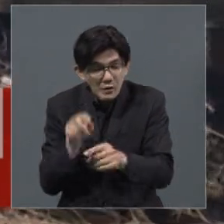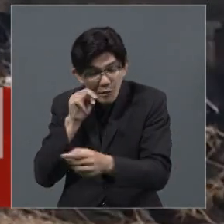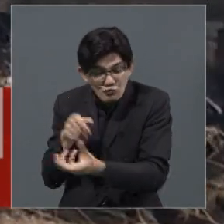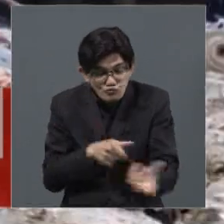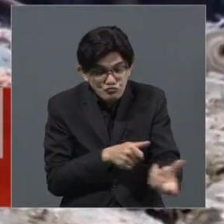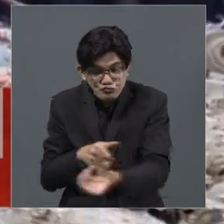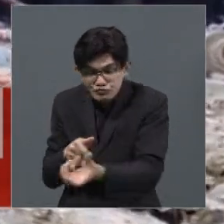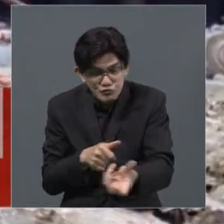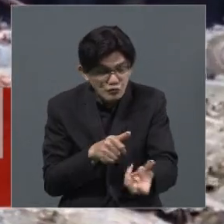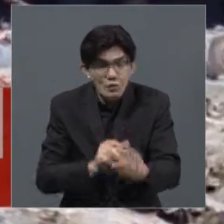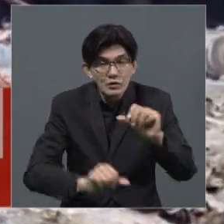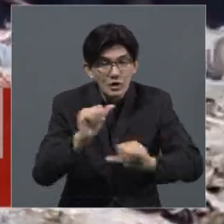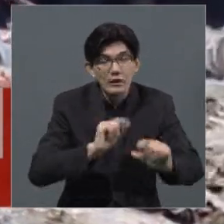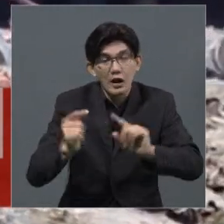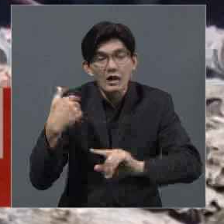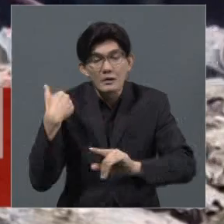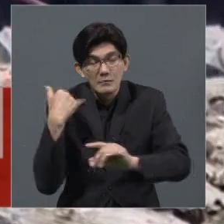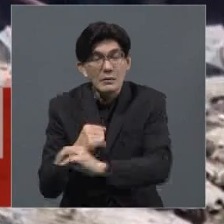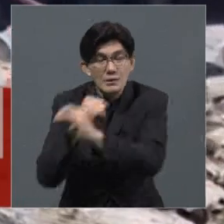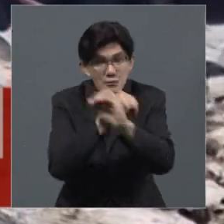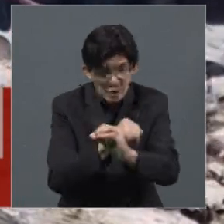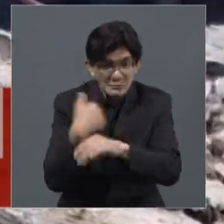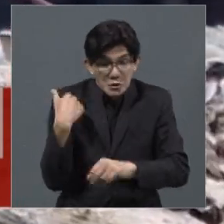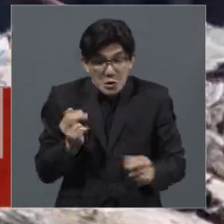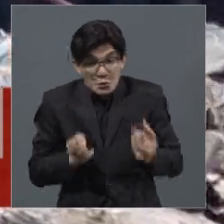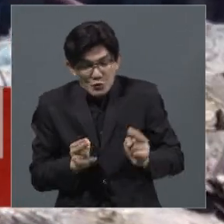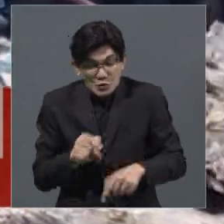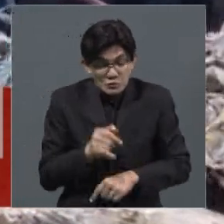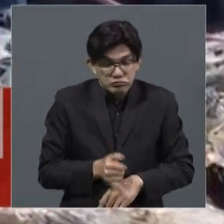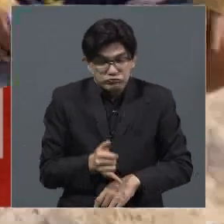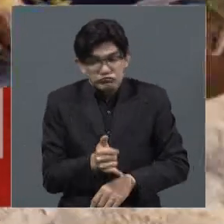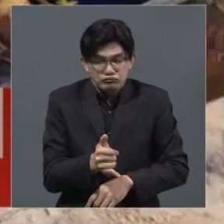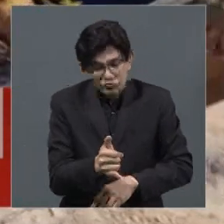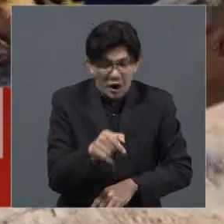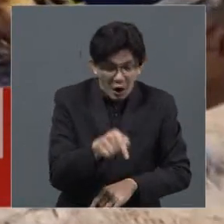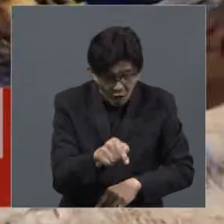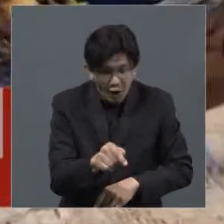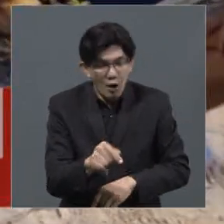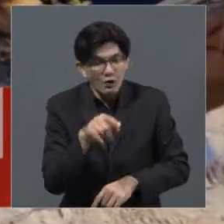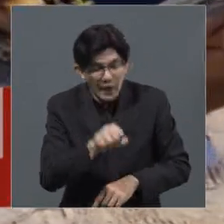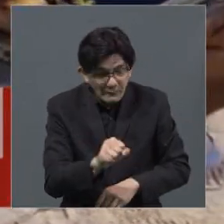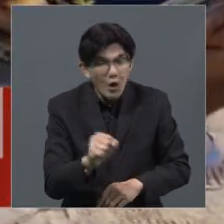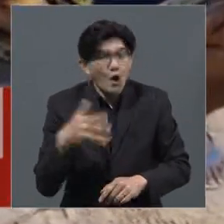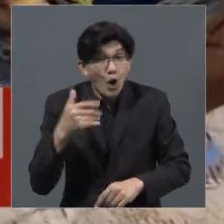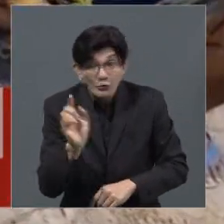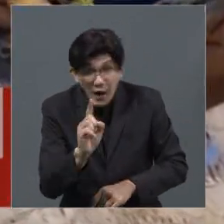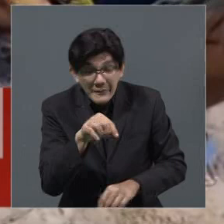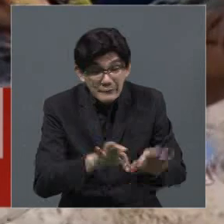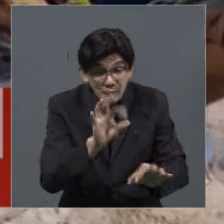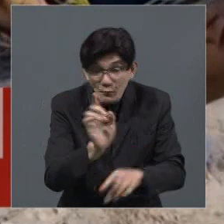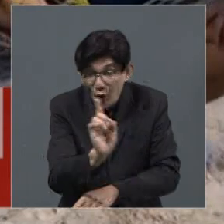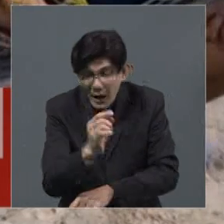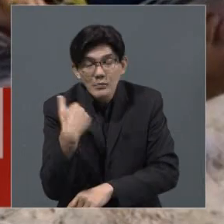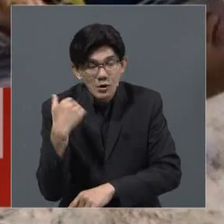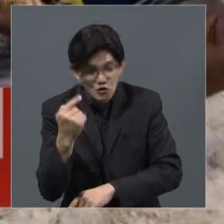มามีการใช้โรบอทนะฮะเข้าไปช่วยจับความร้อนด้วยทางนี้คุณเล็กฝันเด่นจัญญาธนากรนำทีมเจ้าที่ดับเพลิง